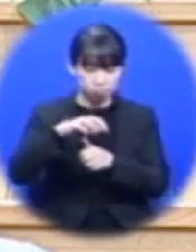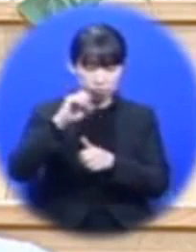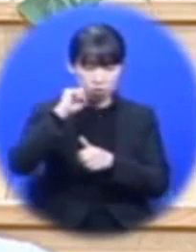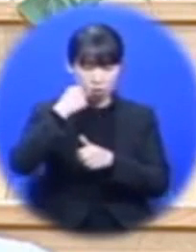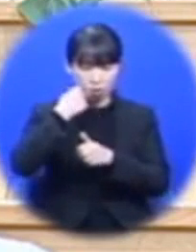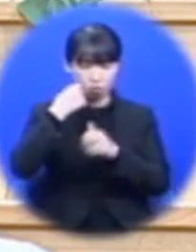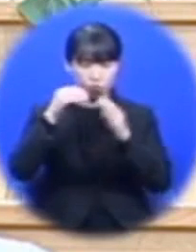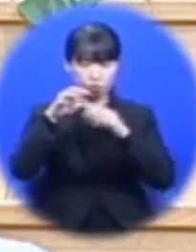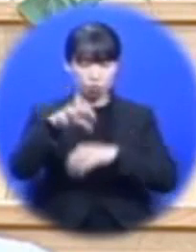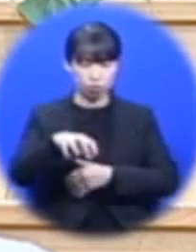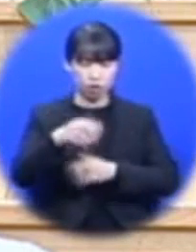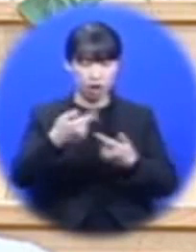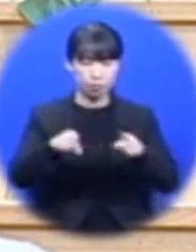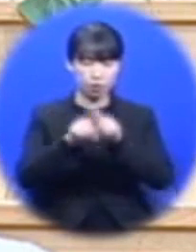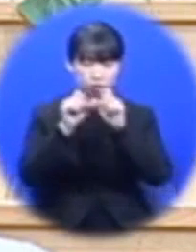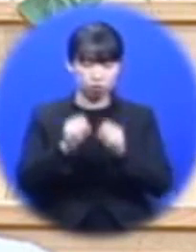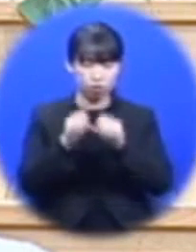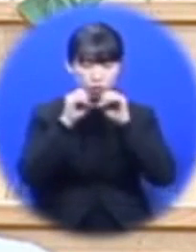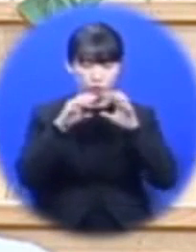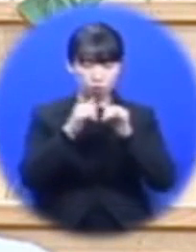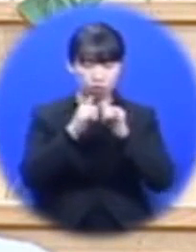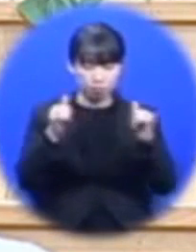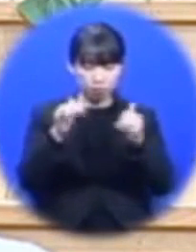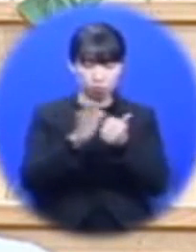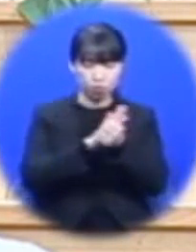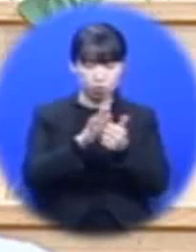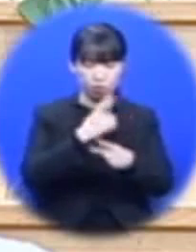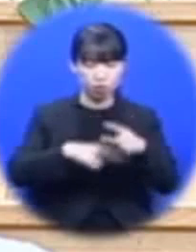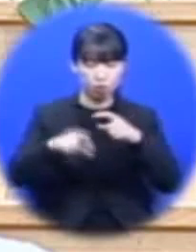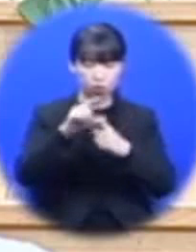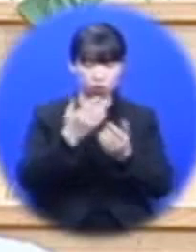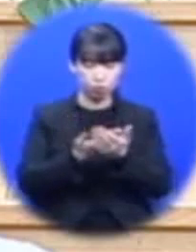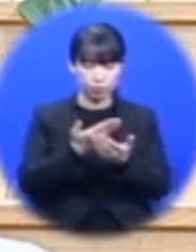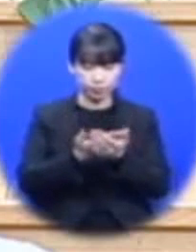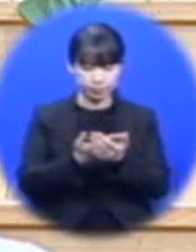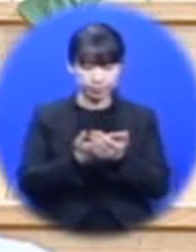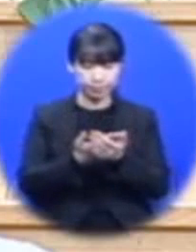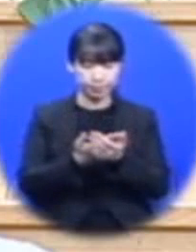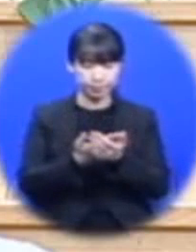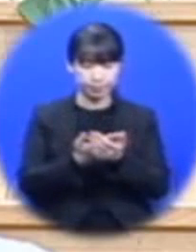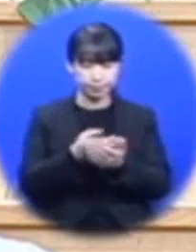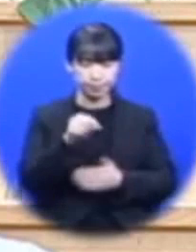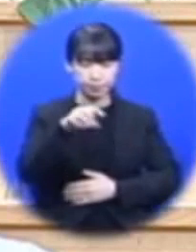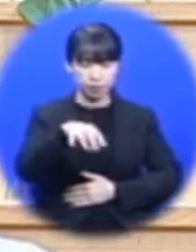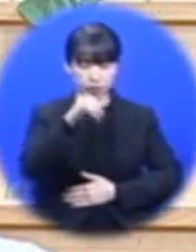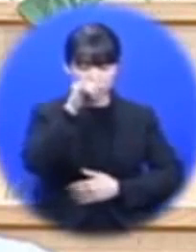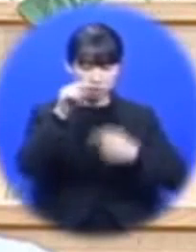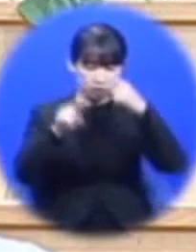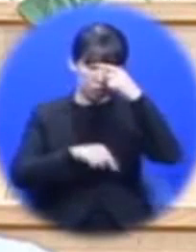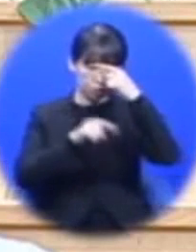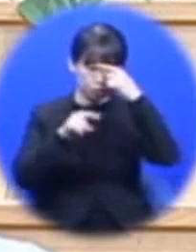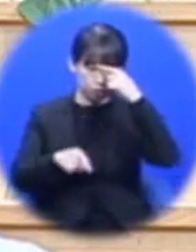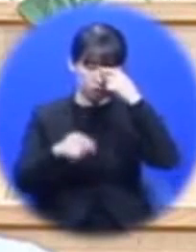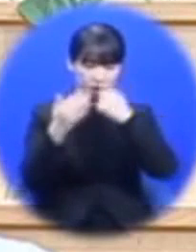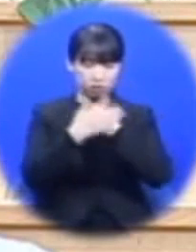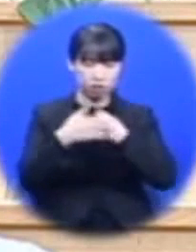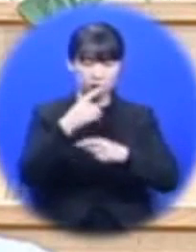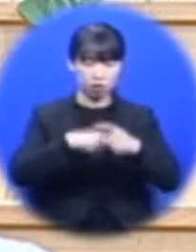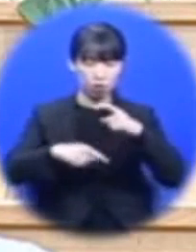함께 하시고 선교사님들에게 주의 위로를 더하시고 하나님 그곳에 있는 성도들을 주님 은총을